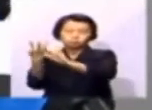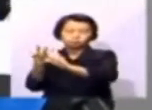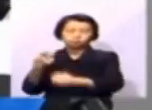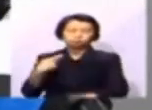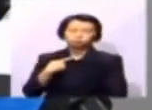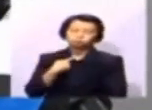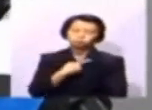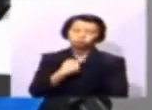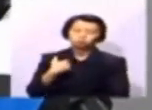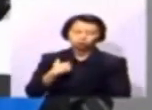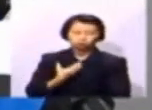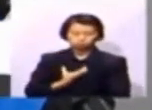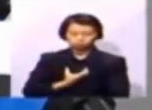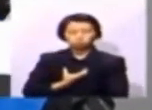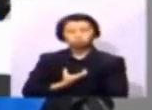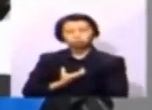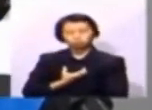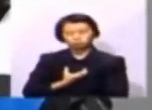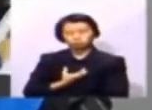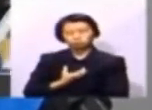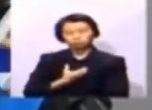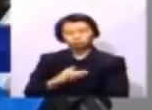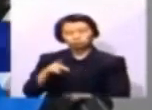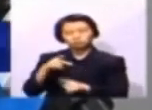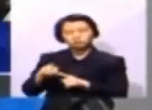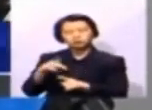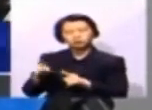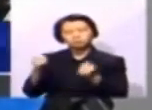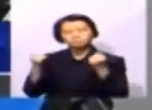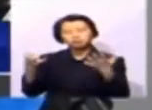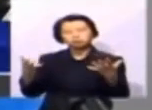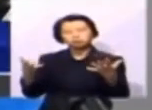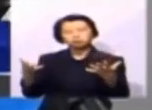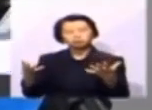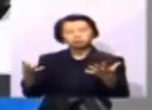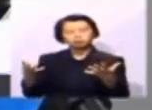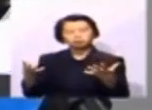pingat perak begitu banyak, ya.